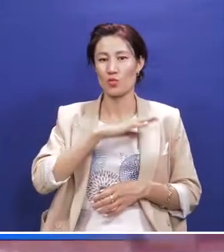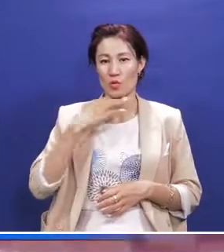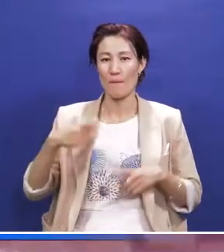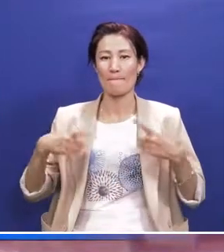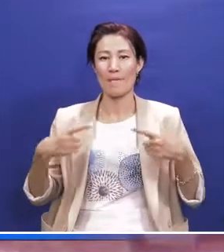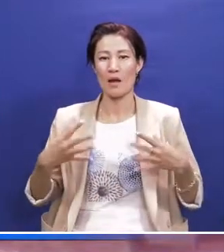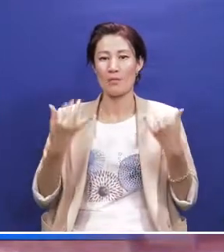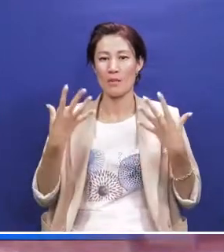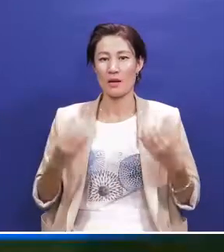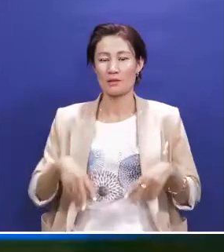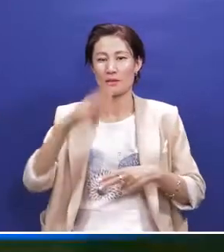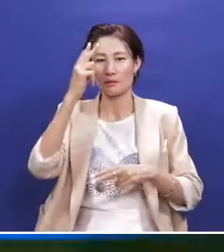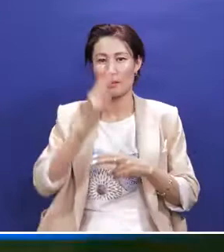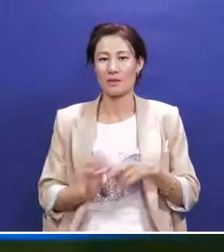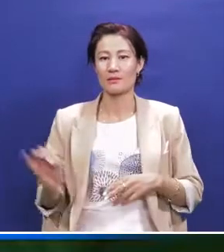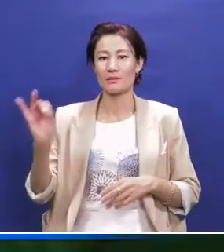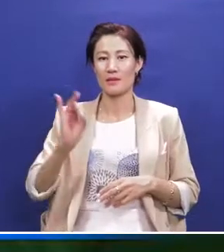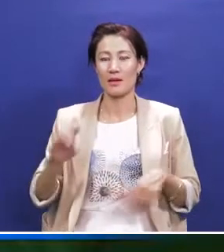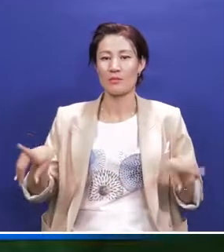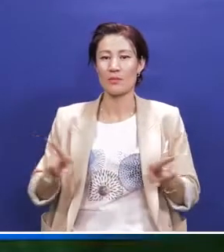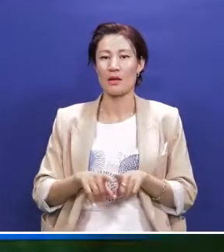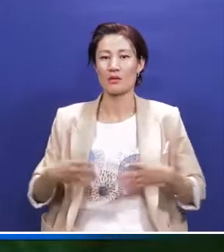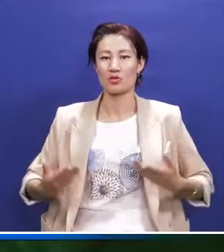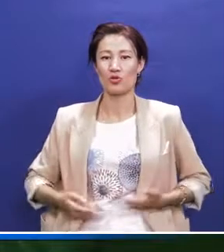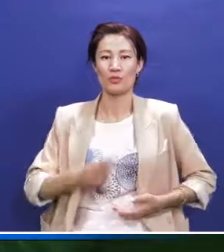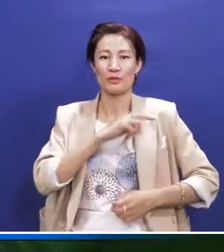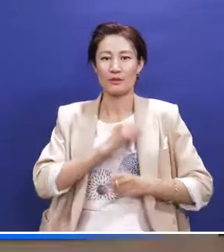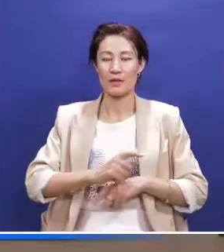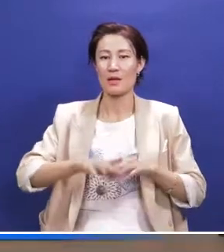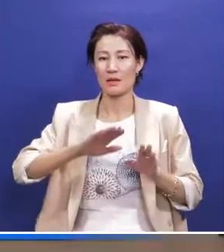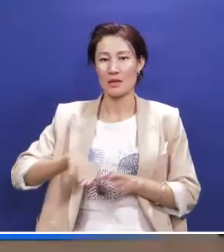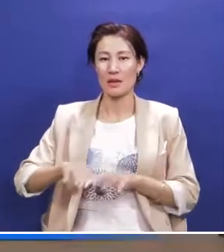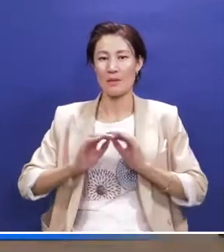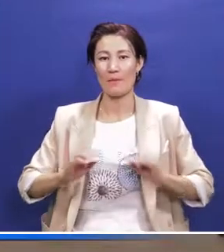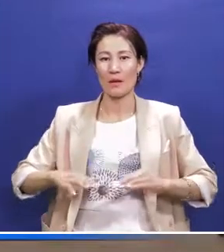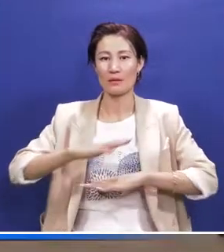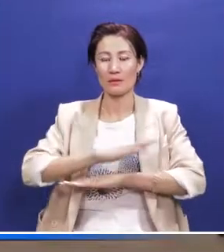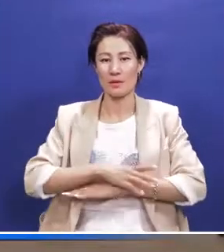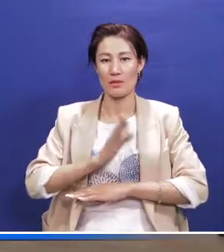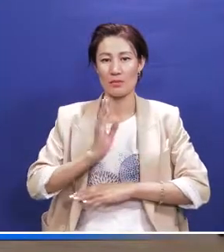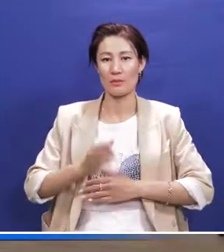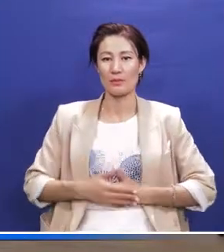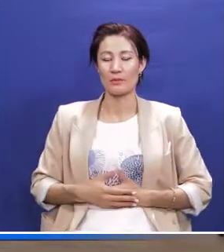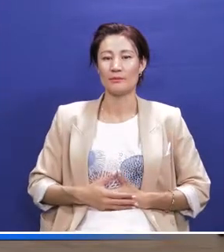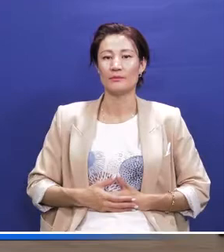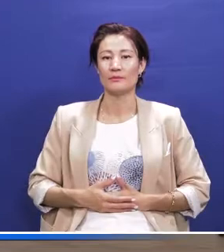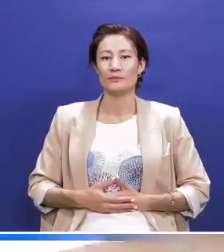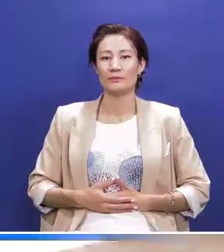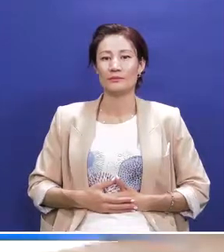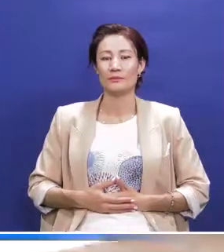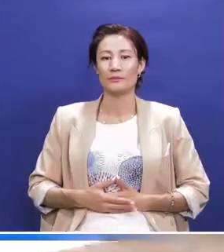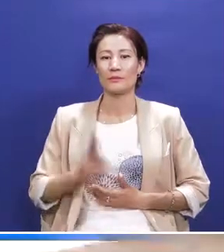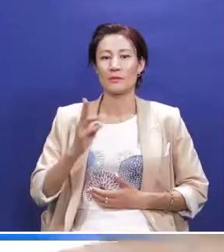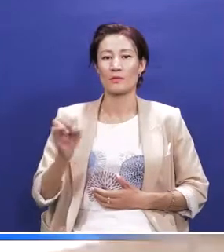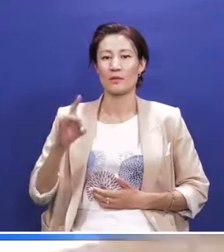ерекше. Бүгінде ел ағаларының тарихи шешімдері мен өнегелі істері кейінгі ұрпаққа үлгі болып қала бермек.